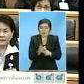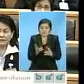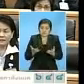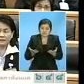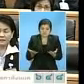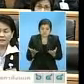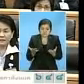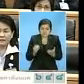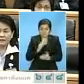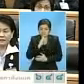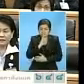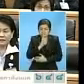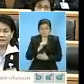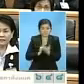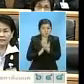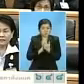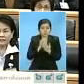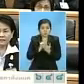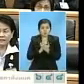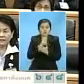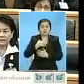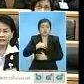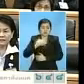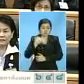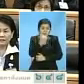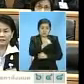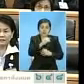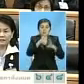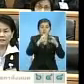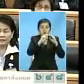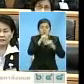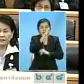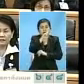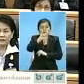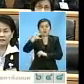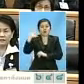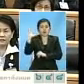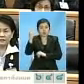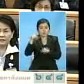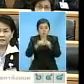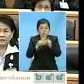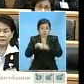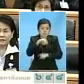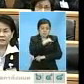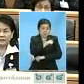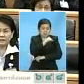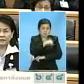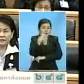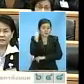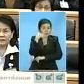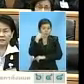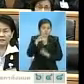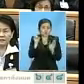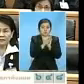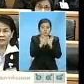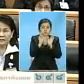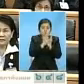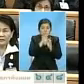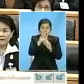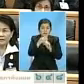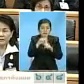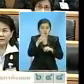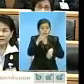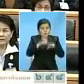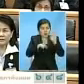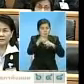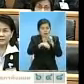ผู้แทนไทยไปร่วมประชุมองค์การรัฐสภาโลกหลายครั้งครั้งสุดท้ายเมื่อปีปลายปีที่ผ่านมาที่ประเท